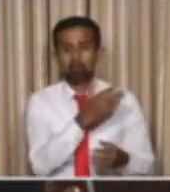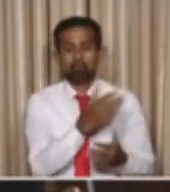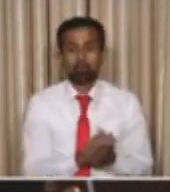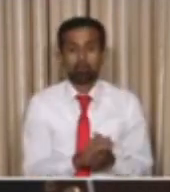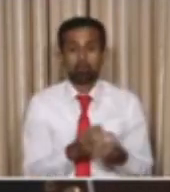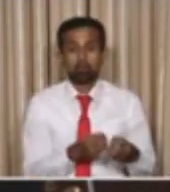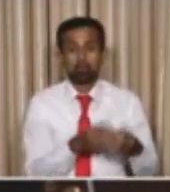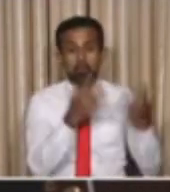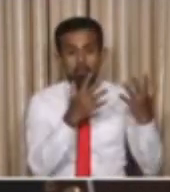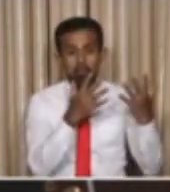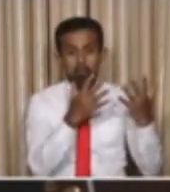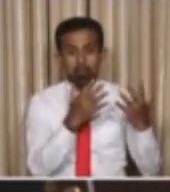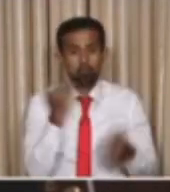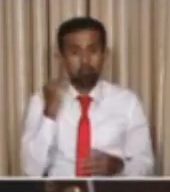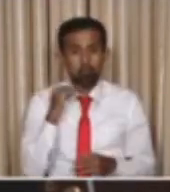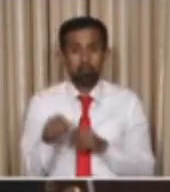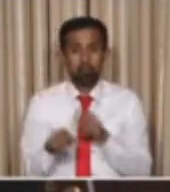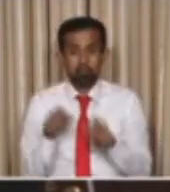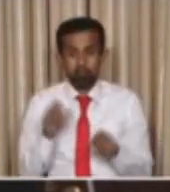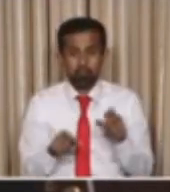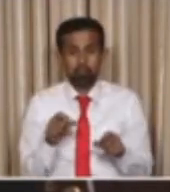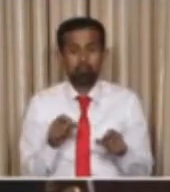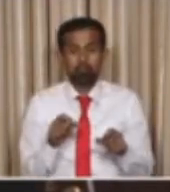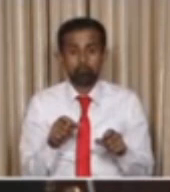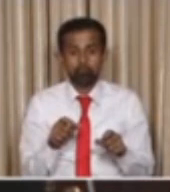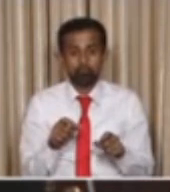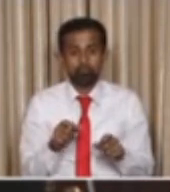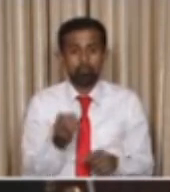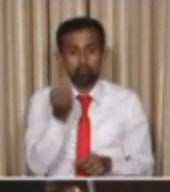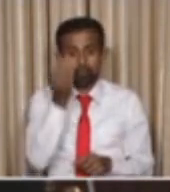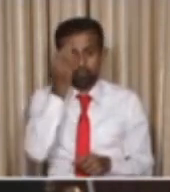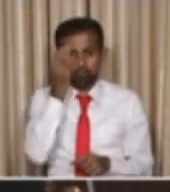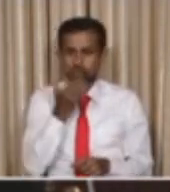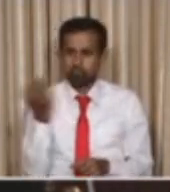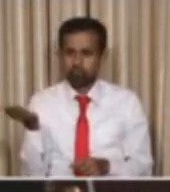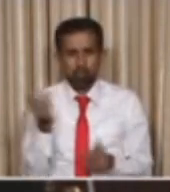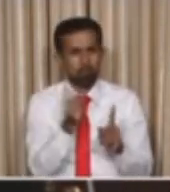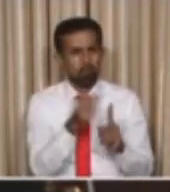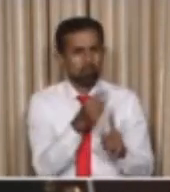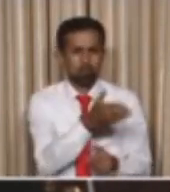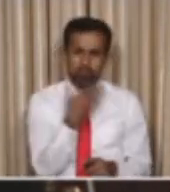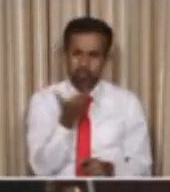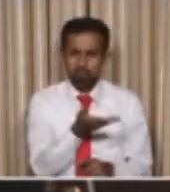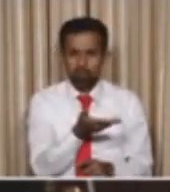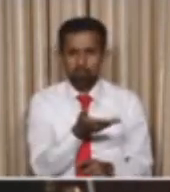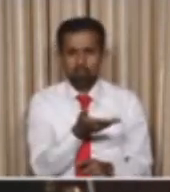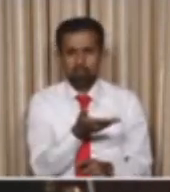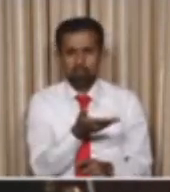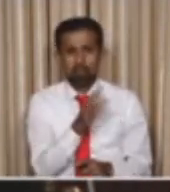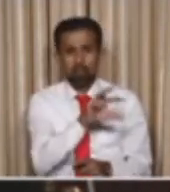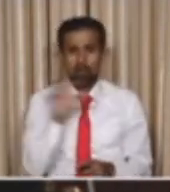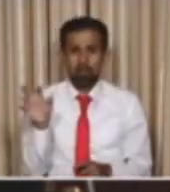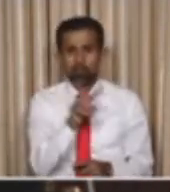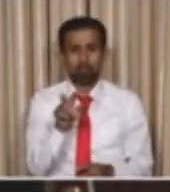කරලා සාමාන්‍ය අහිංසක මිනිසුන් ඊශ්‍රායල් වෙන්න පුළුවන් පලස්තීන වෙන්න පුළුවන් මේ රටවල්